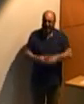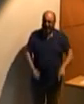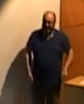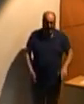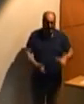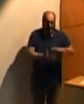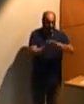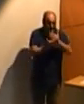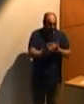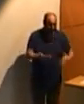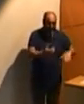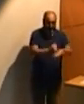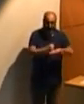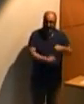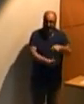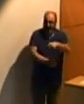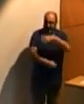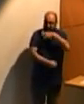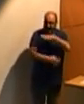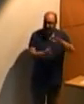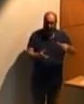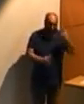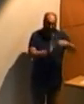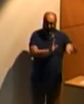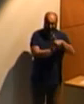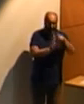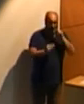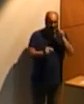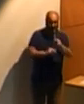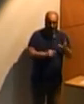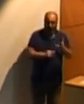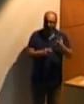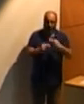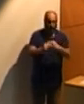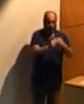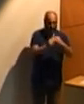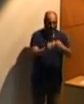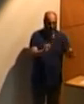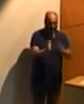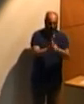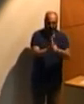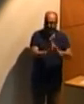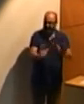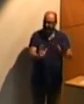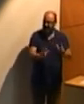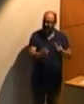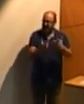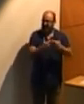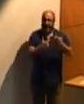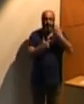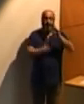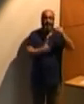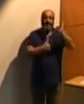et pratique aux pratiques ils ont une vision de l'éthique plus de la tour de la norme légale des amis des éthiciens